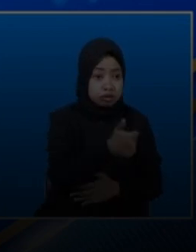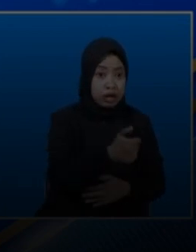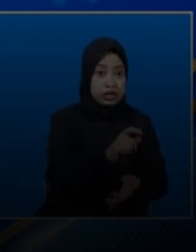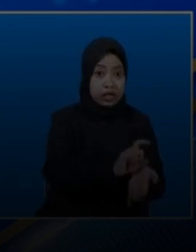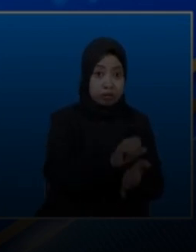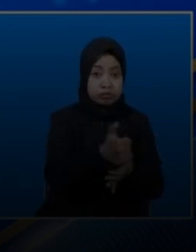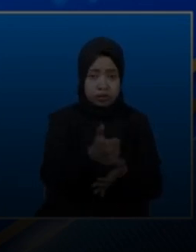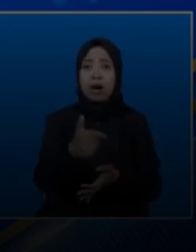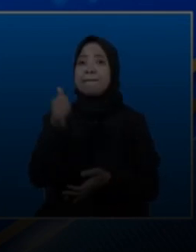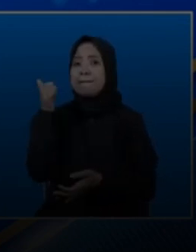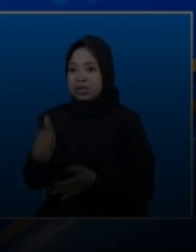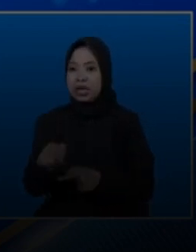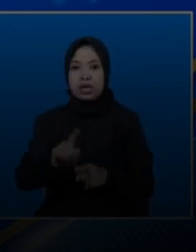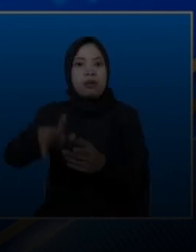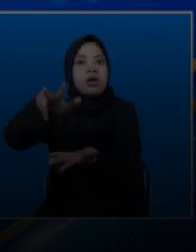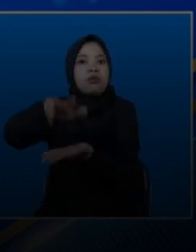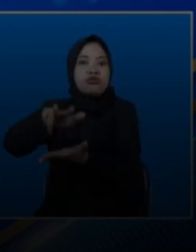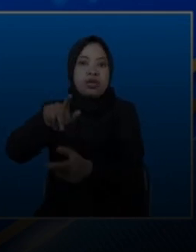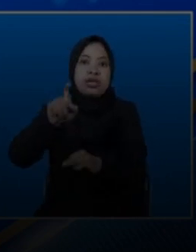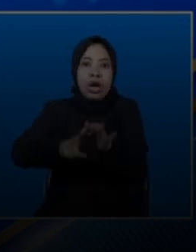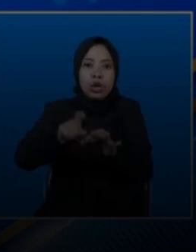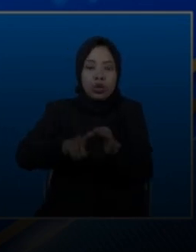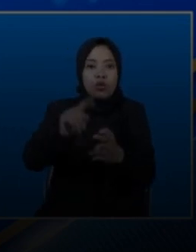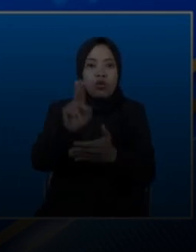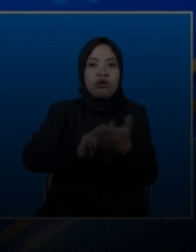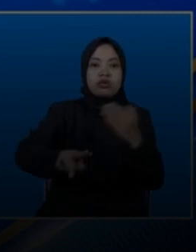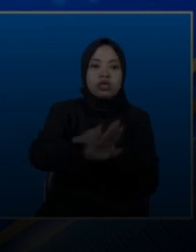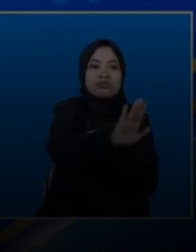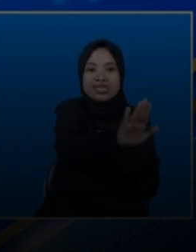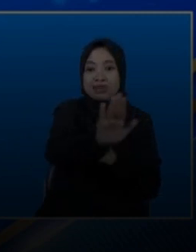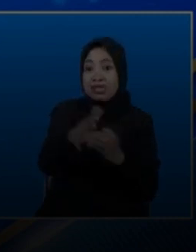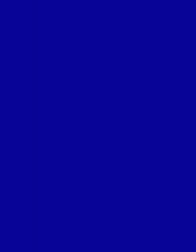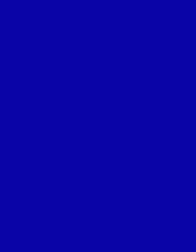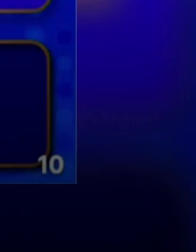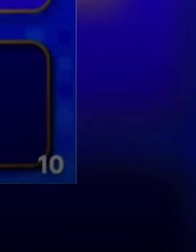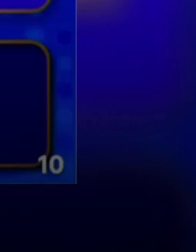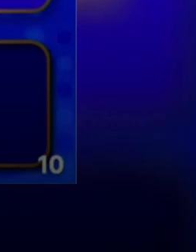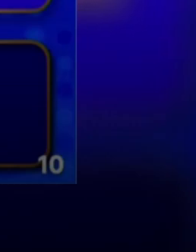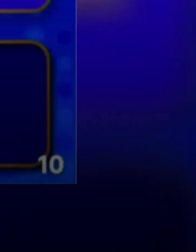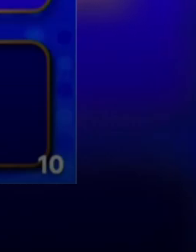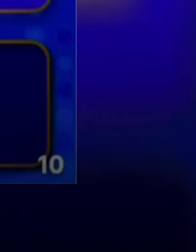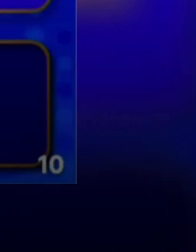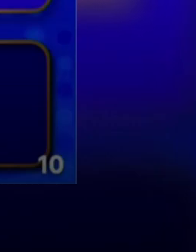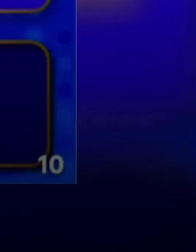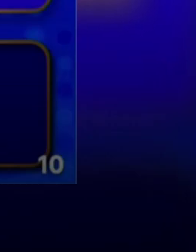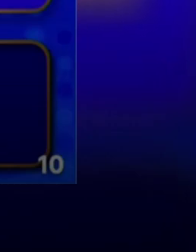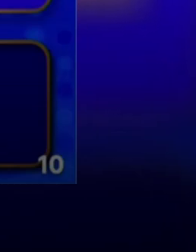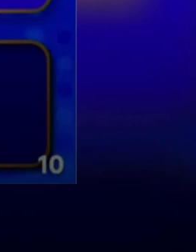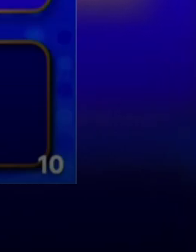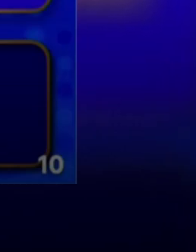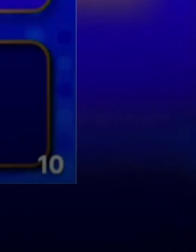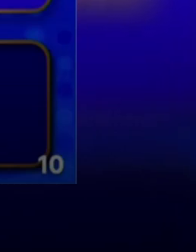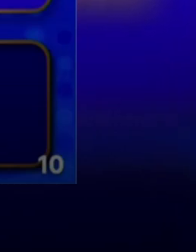tesis, disertasi, tapi keputusan ini ada di masing-masing perguruan tinggi.